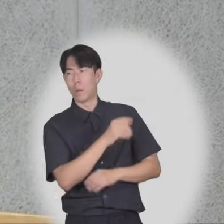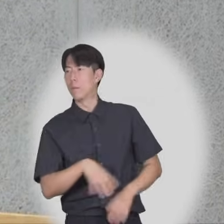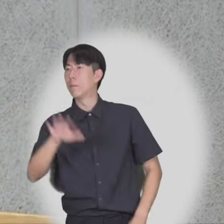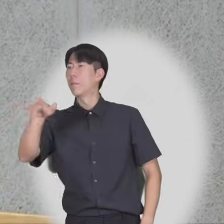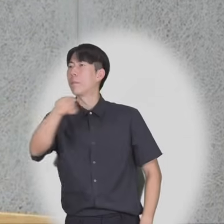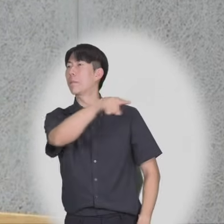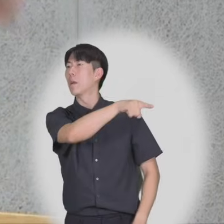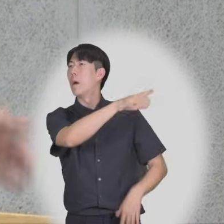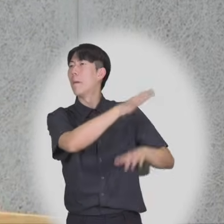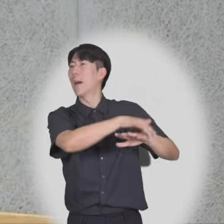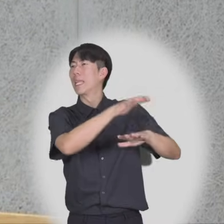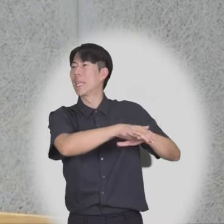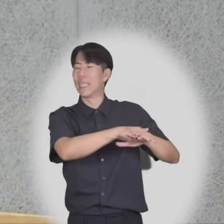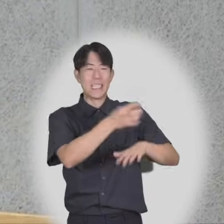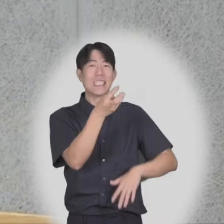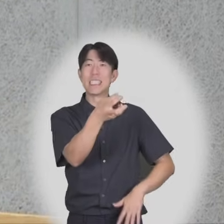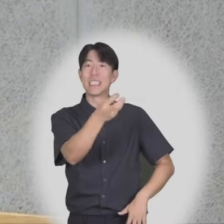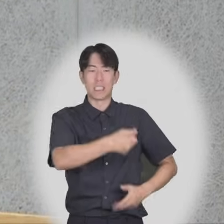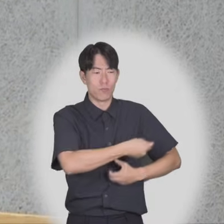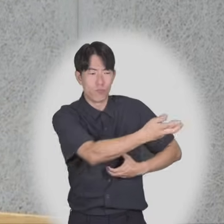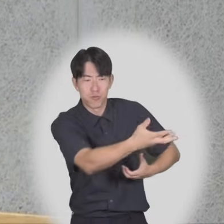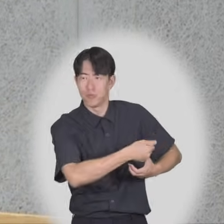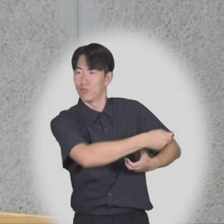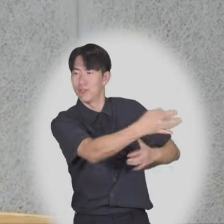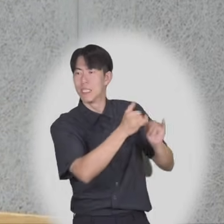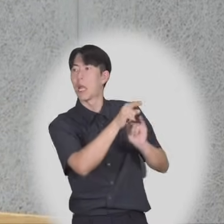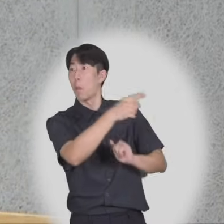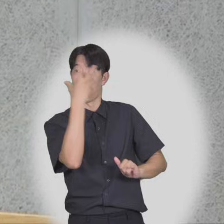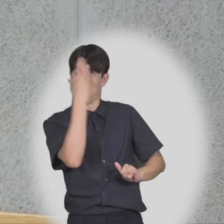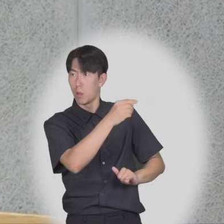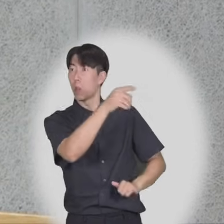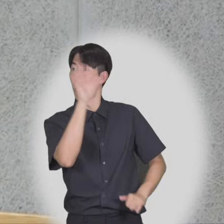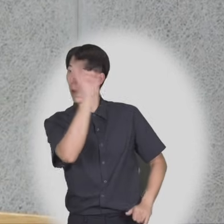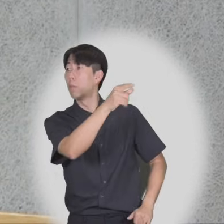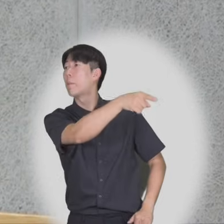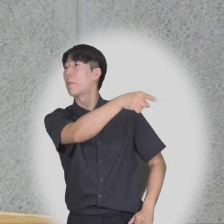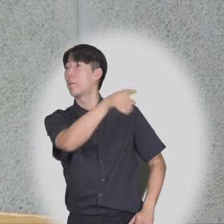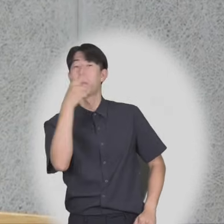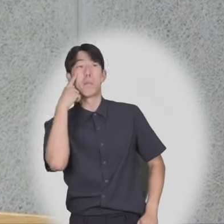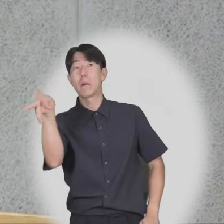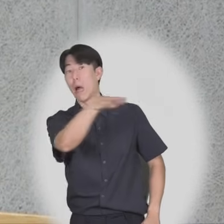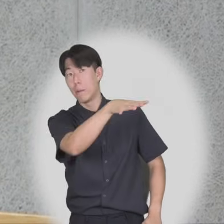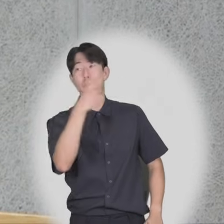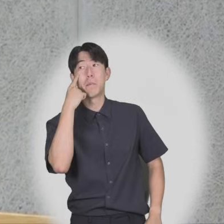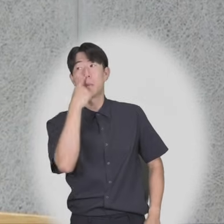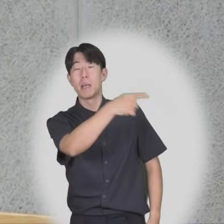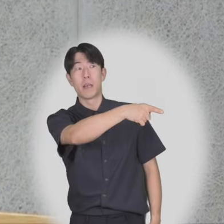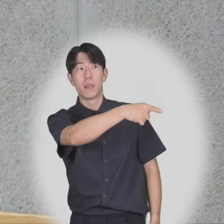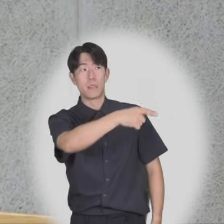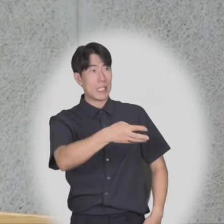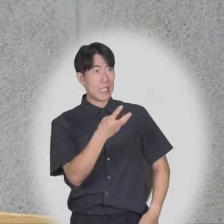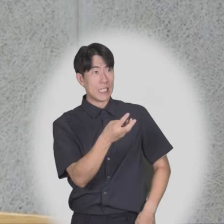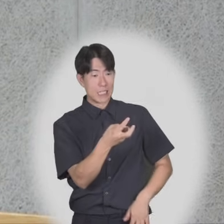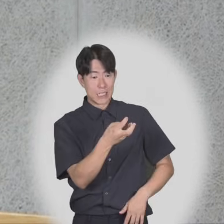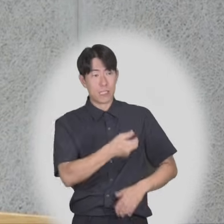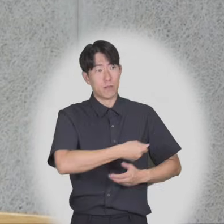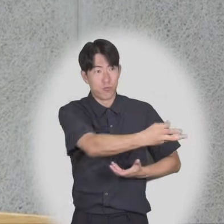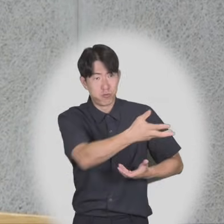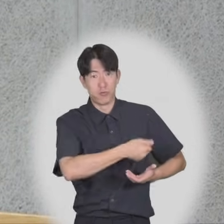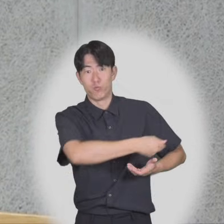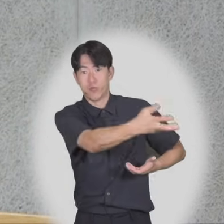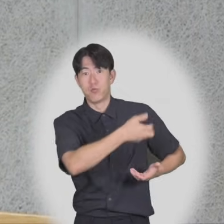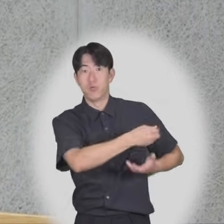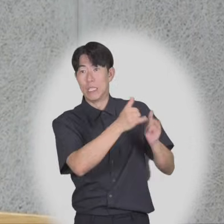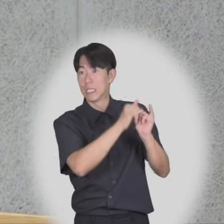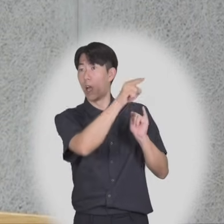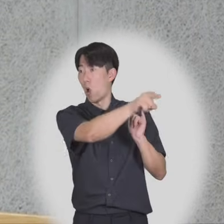저기에 밭에 씨를 뿌리는 사람이 보이느냐 그러면서 씨를 뿌리는 사람이 밭에